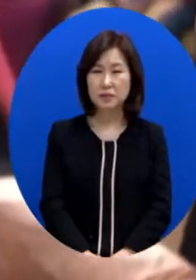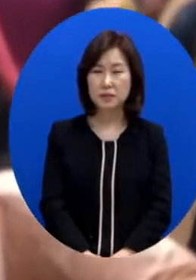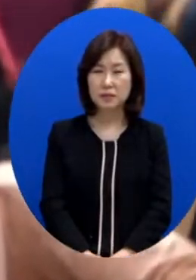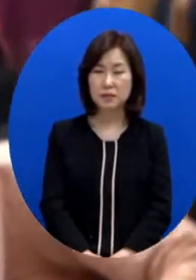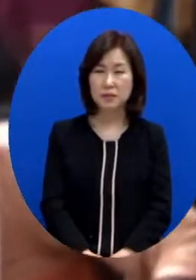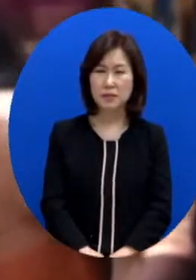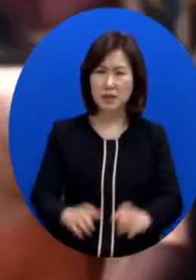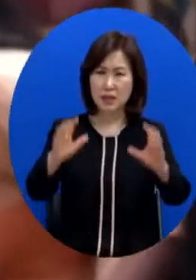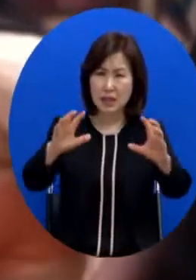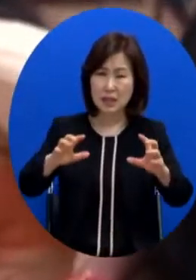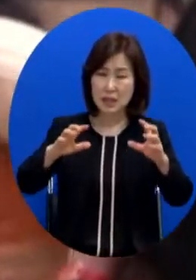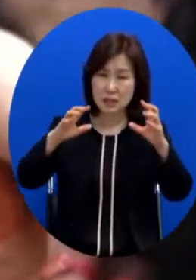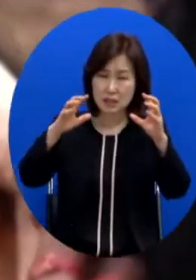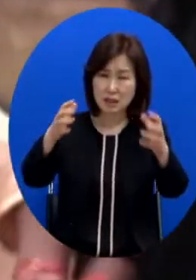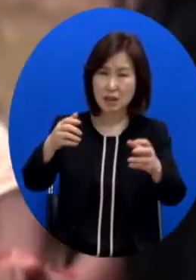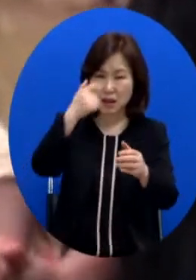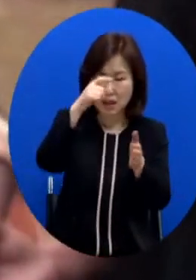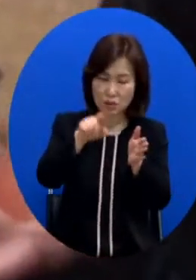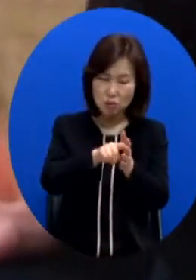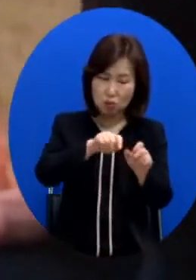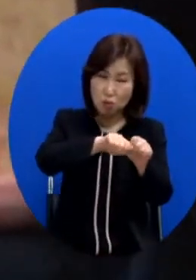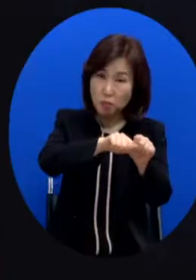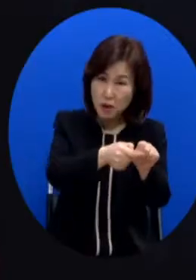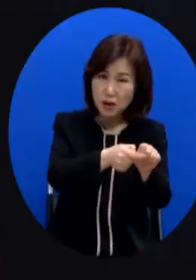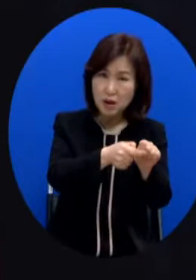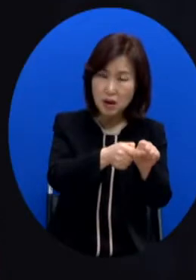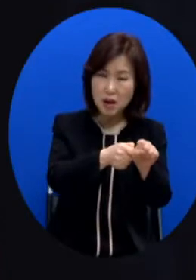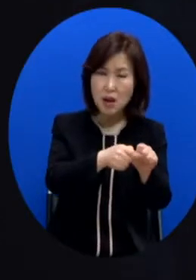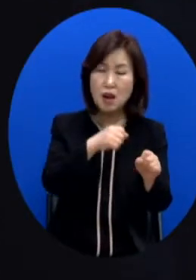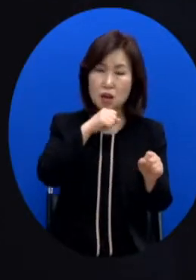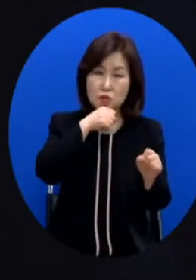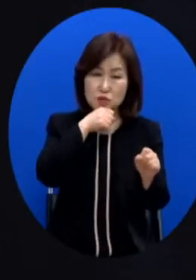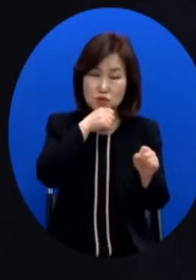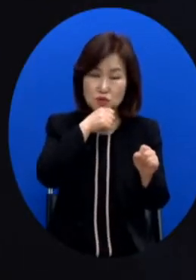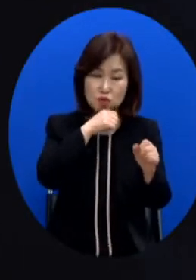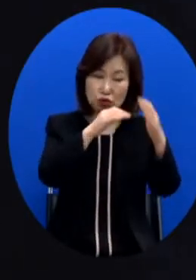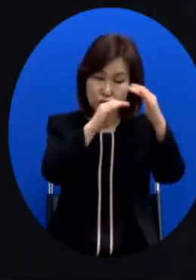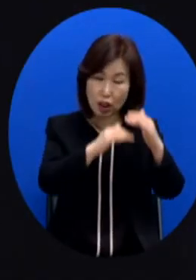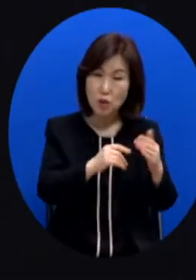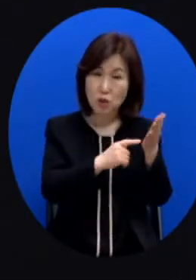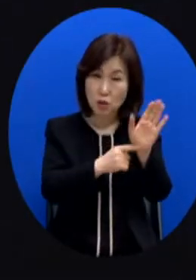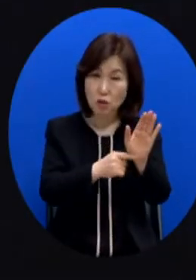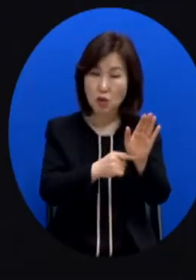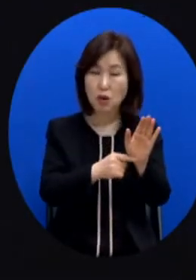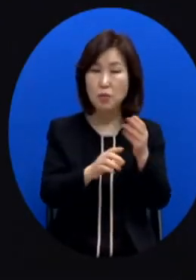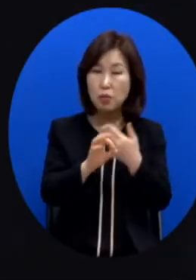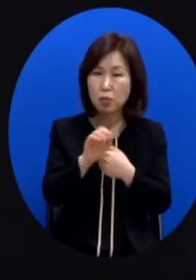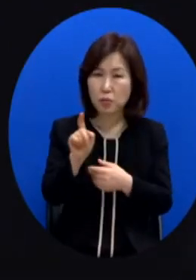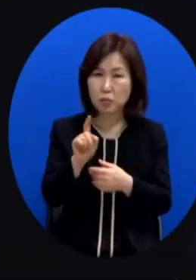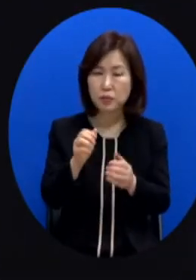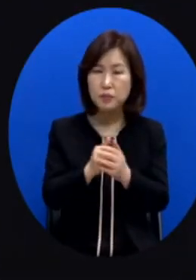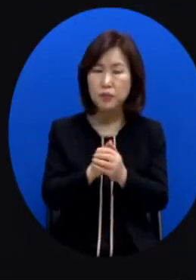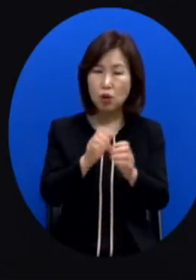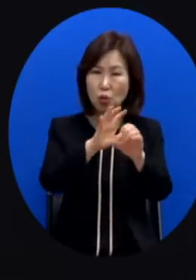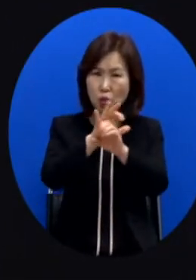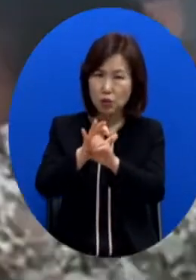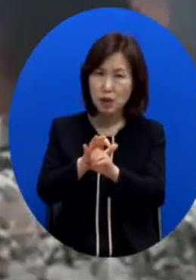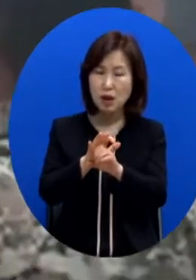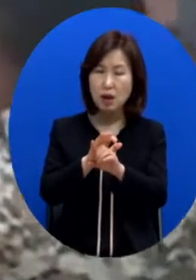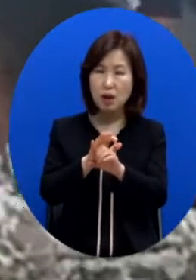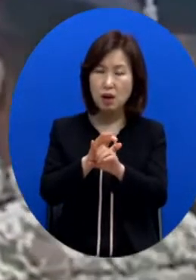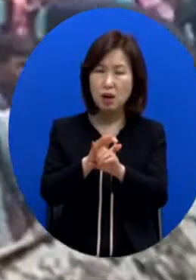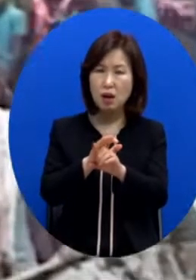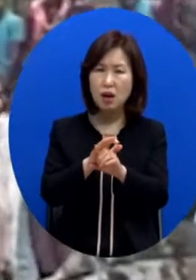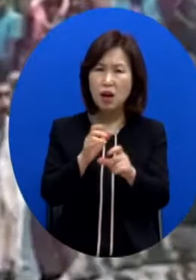전 세계 기독교 박해 현황을 수치화한 월드워치 리스트에 따르면 코로나19 사태 속에서도